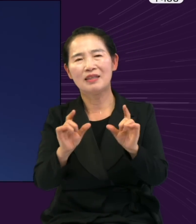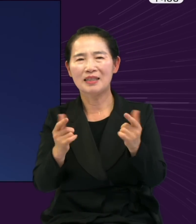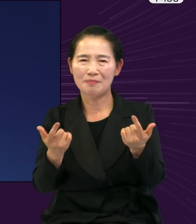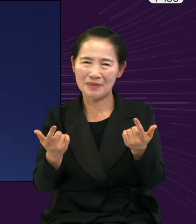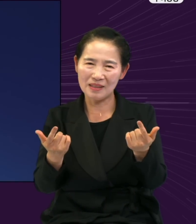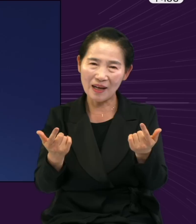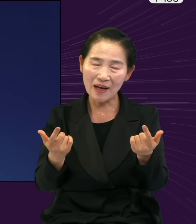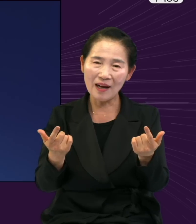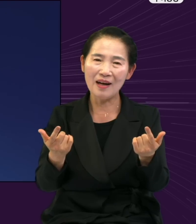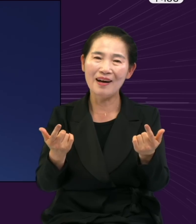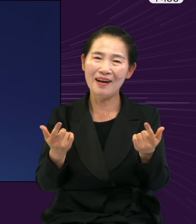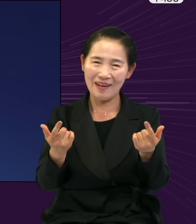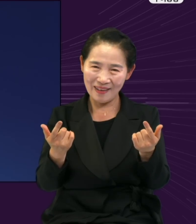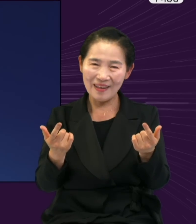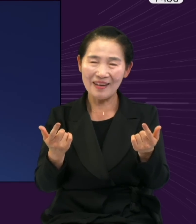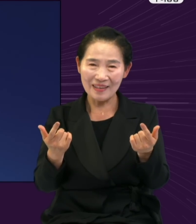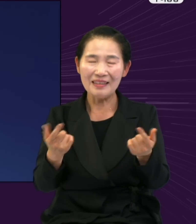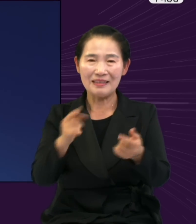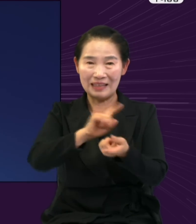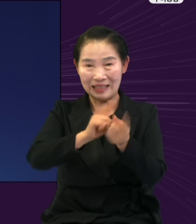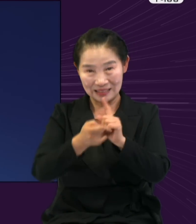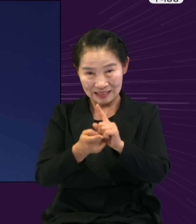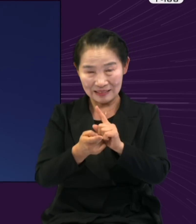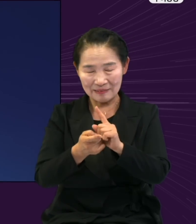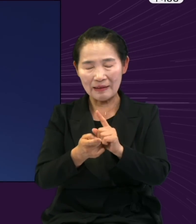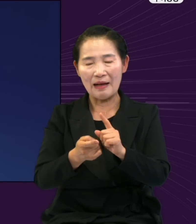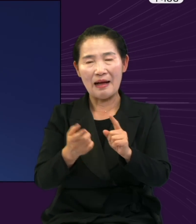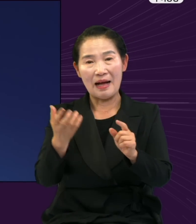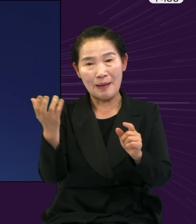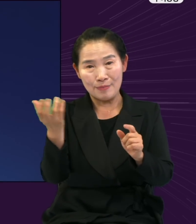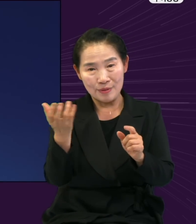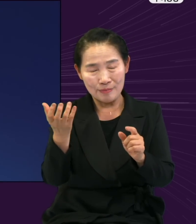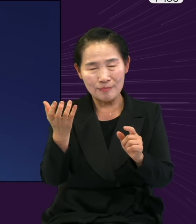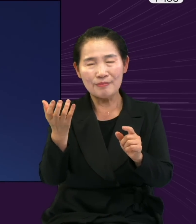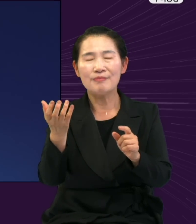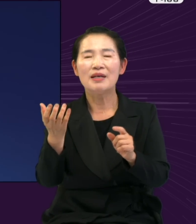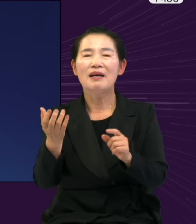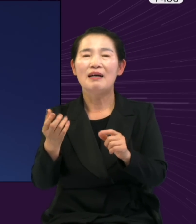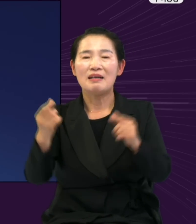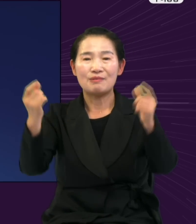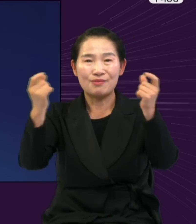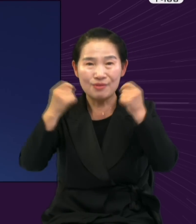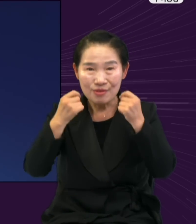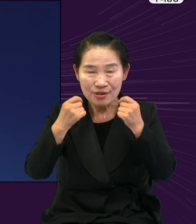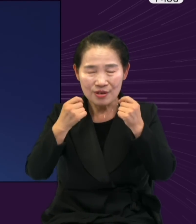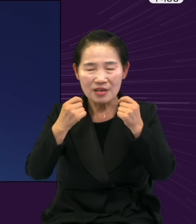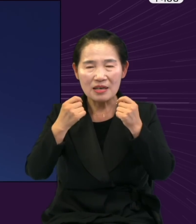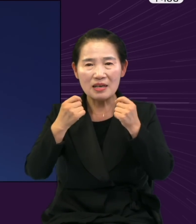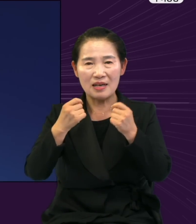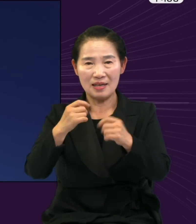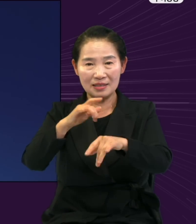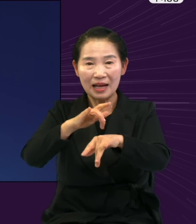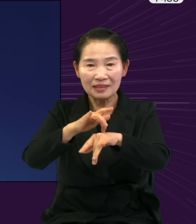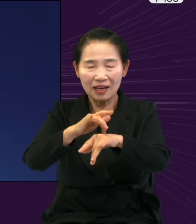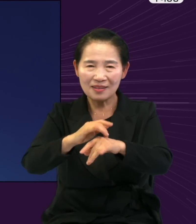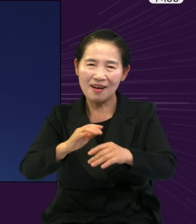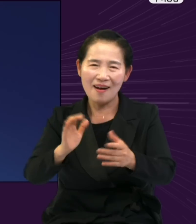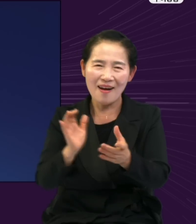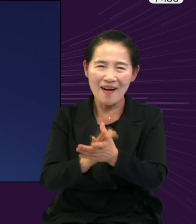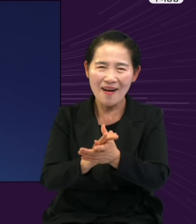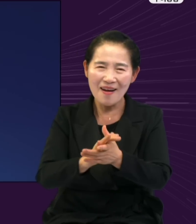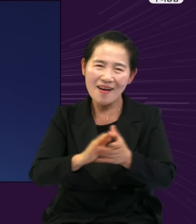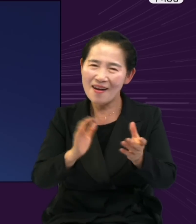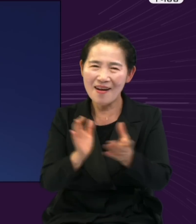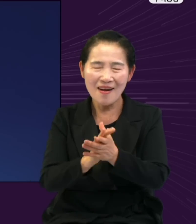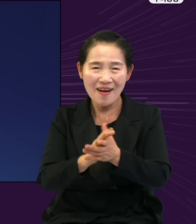내 안에 그 아픔이 우울과 슬픔으로 바뀌어서 사탄이 그것을 도구로 사용하지 않도록 빛이신 하나님